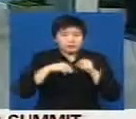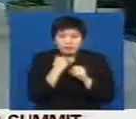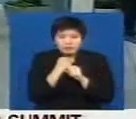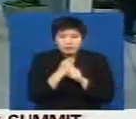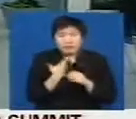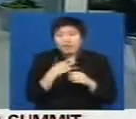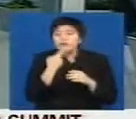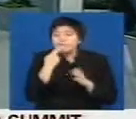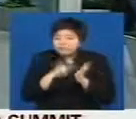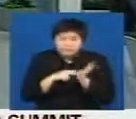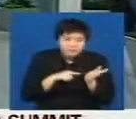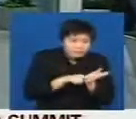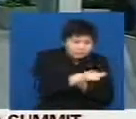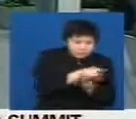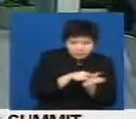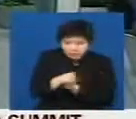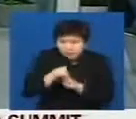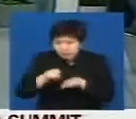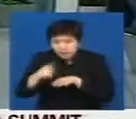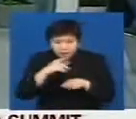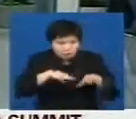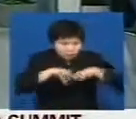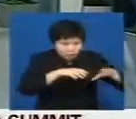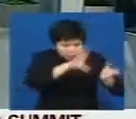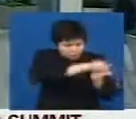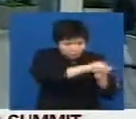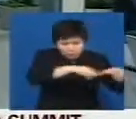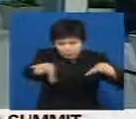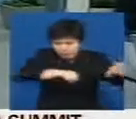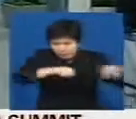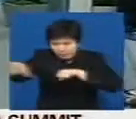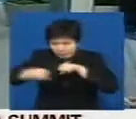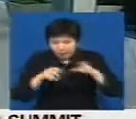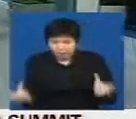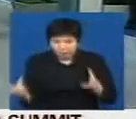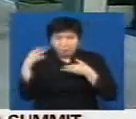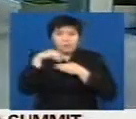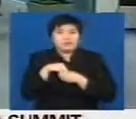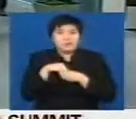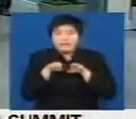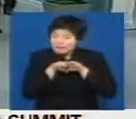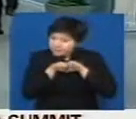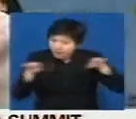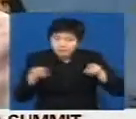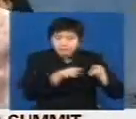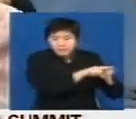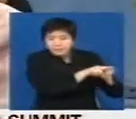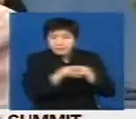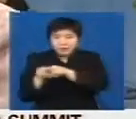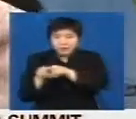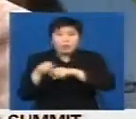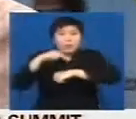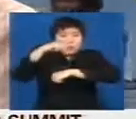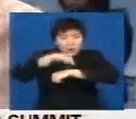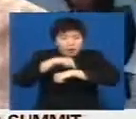หม่ๆ ครับ แล้วส่งกลับไปนะฮะต่อไปนี้ทุกคนจะใช้เครื่องมือมาตรฐานเดียวกันนะฮะเวลาสถาน